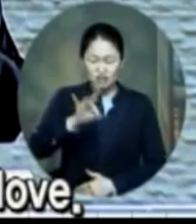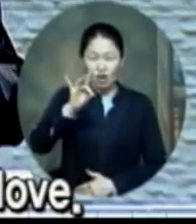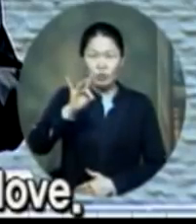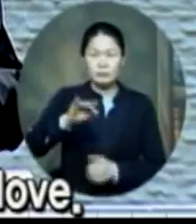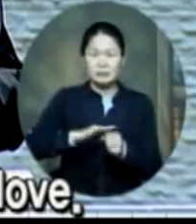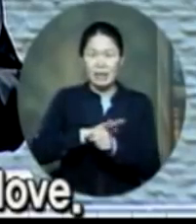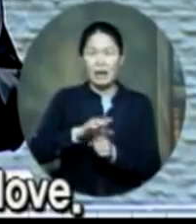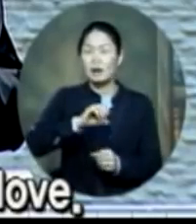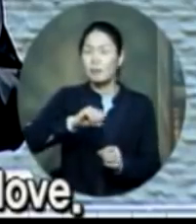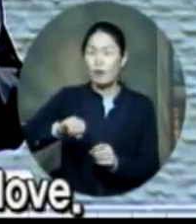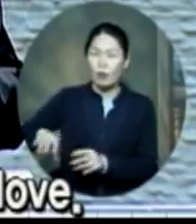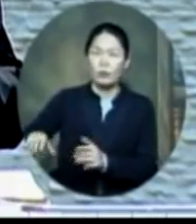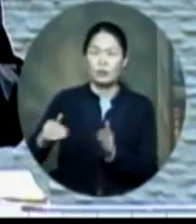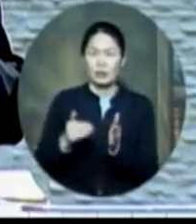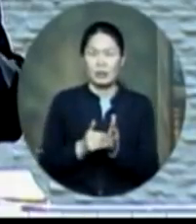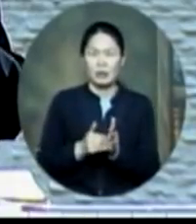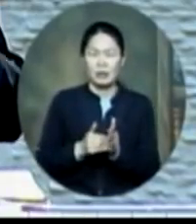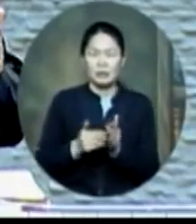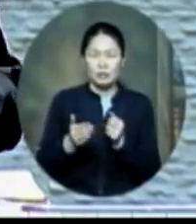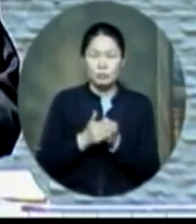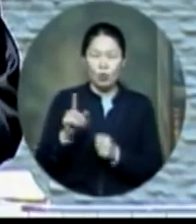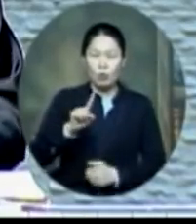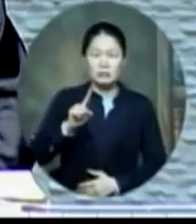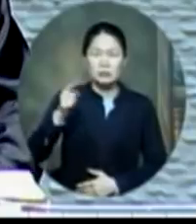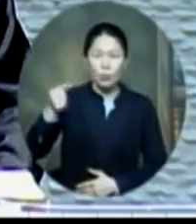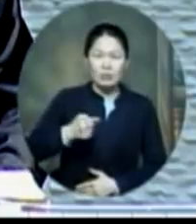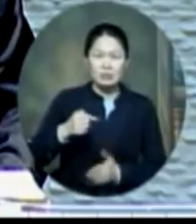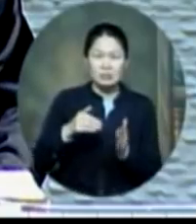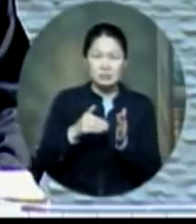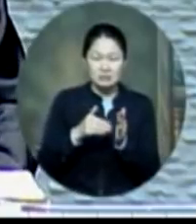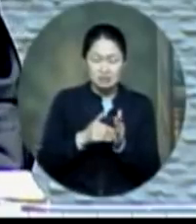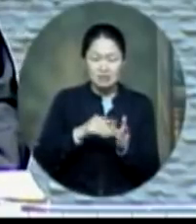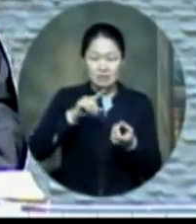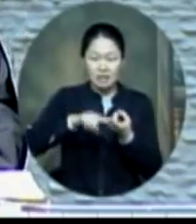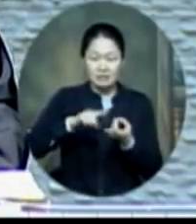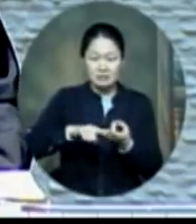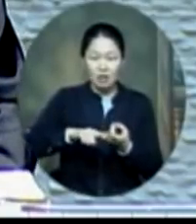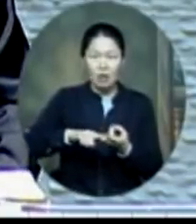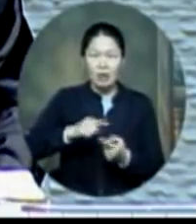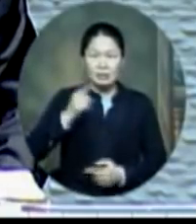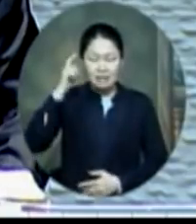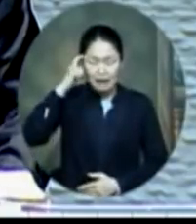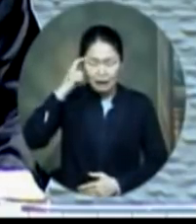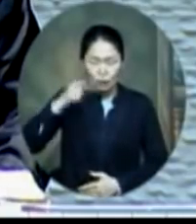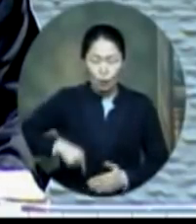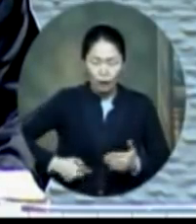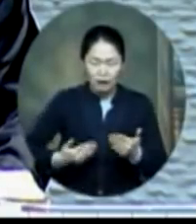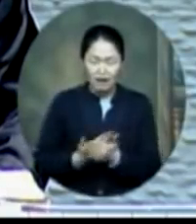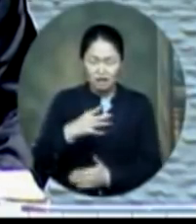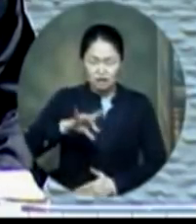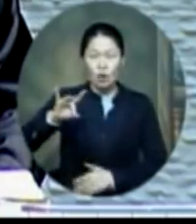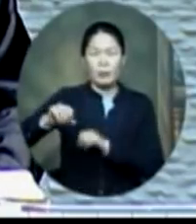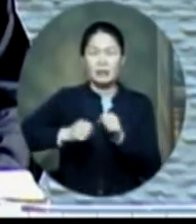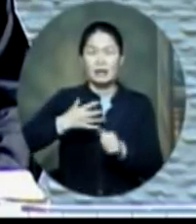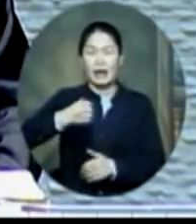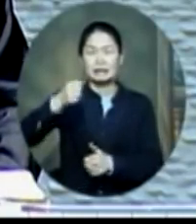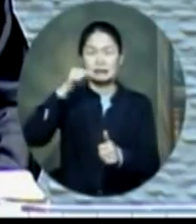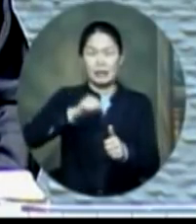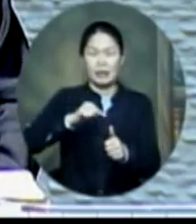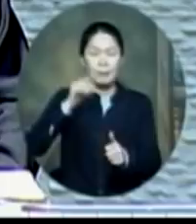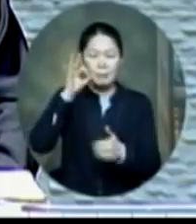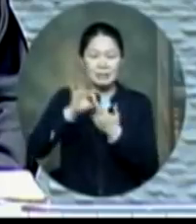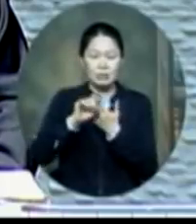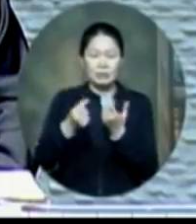사랑을 버렸느니라. 그러므로 어디서 떨어졌는지를 생각하고 회개하여 처음 행위를 가지라. 만일